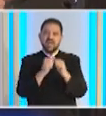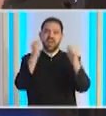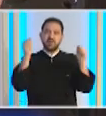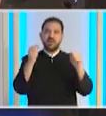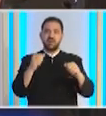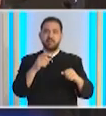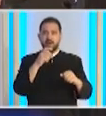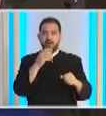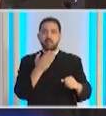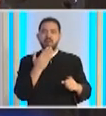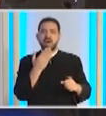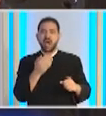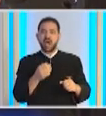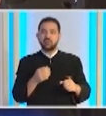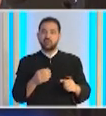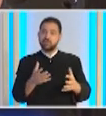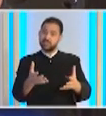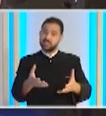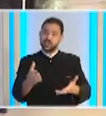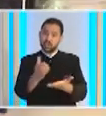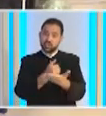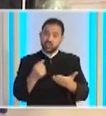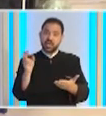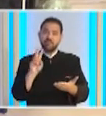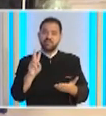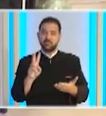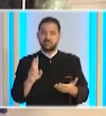păcatul pentru a dobândi virtuțile. Și nu este ceva